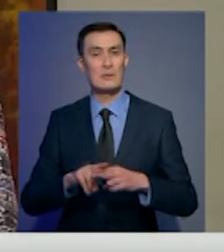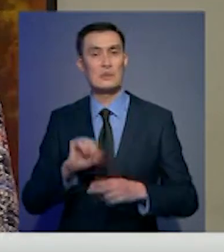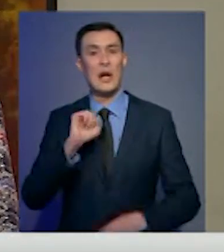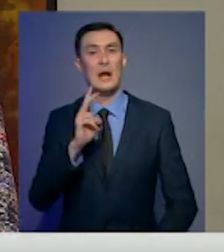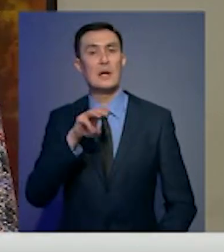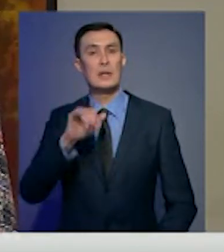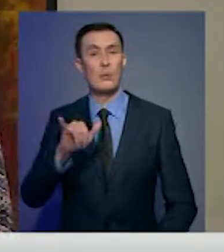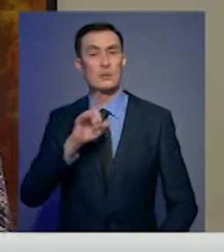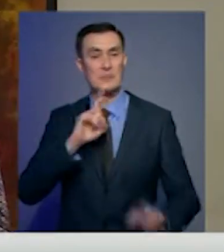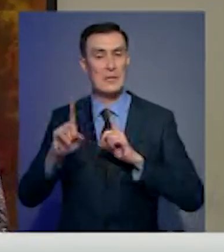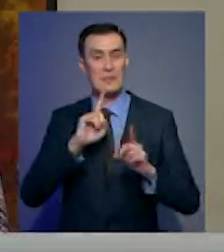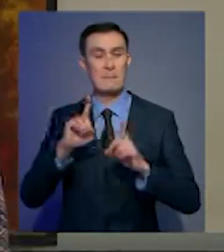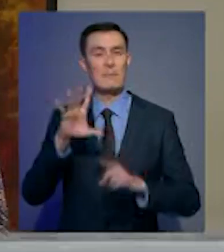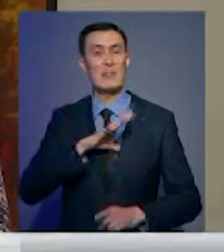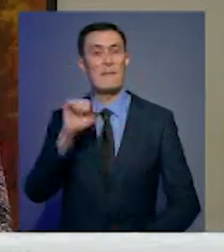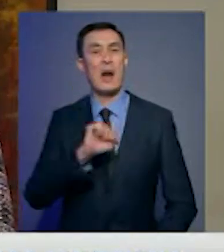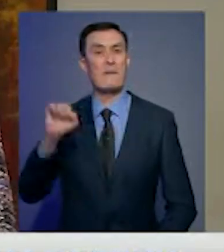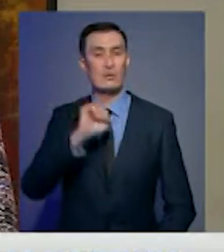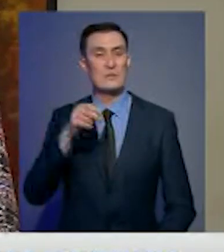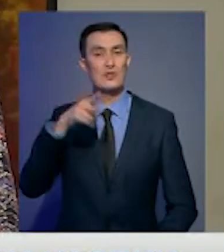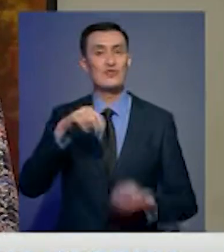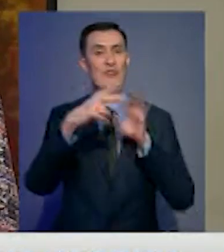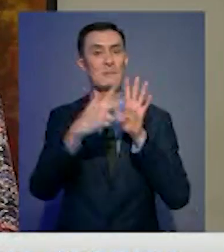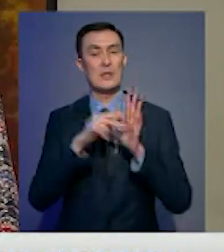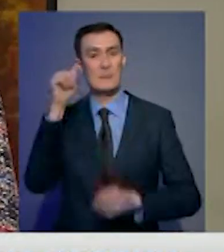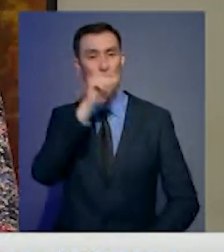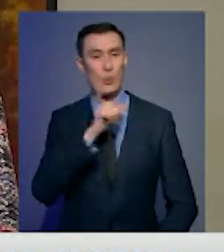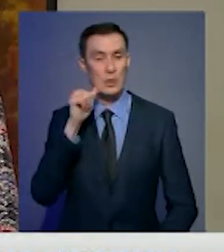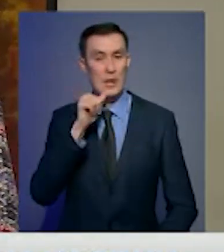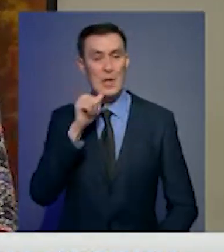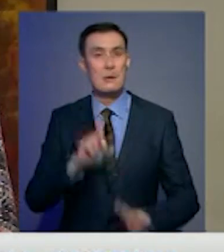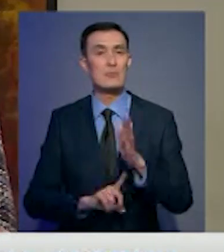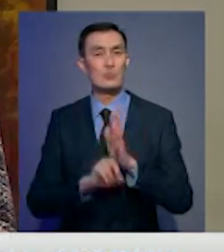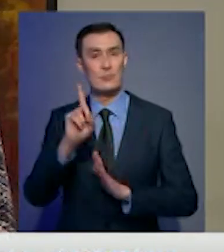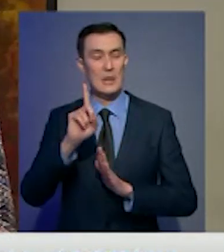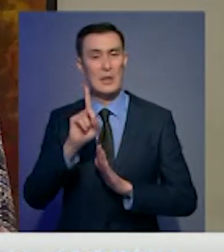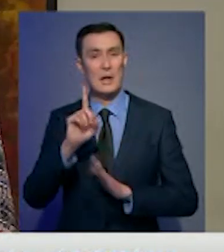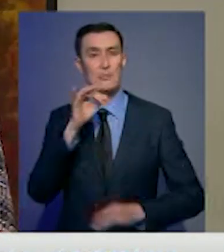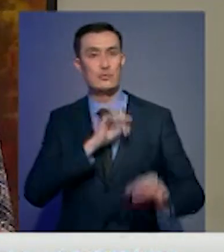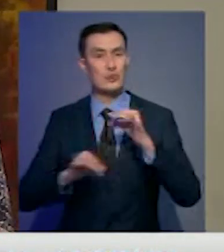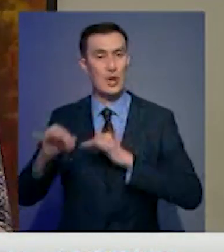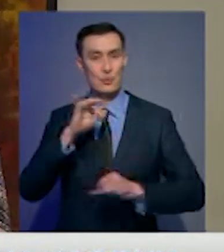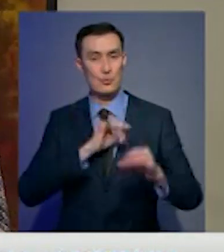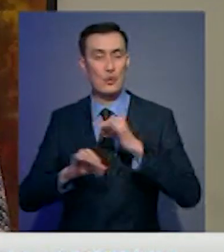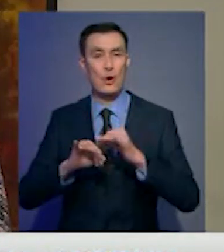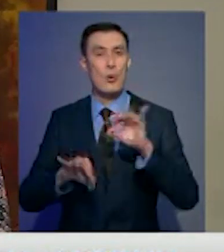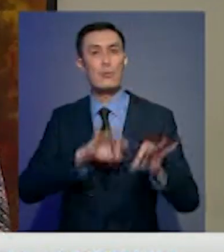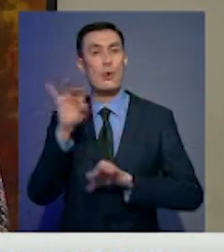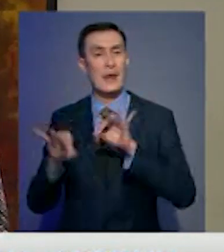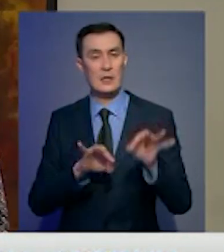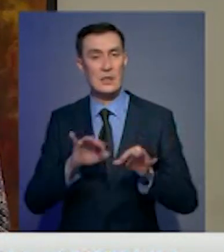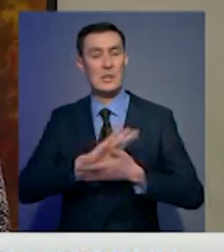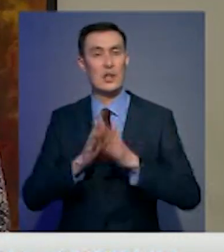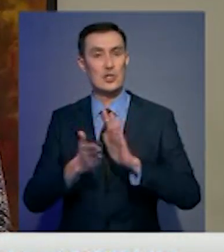Актауском саммите в августе 2018 года, приступила к обсуждению проекта